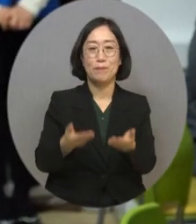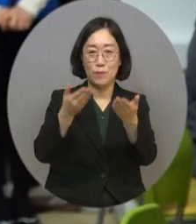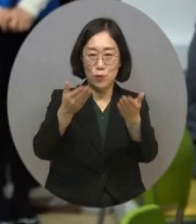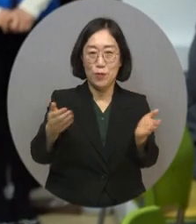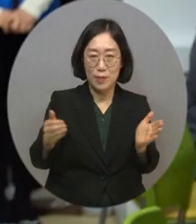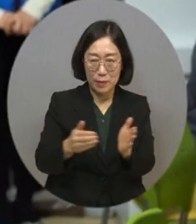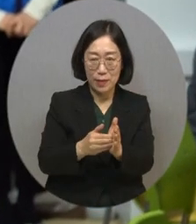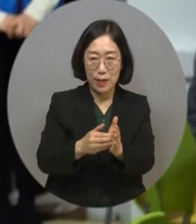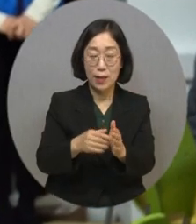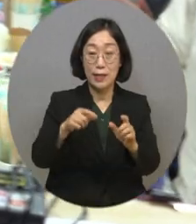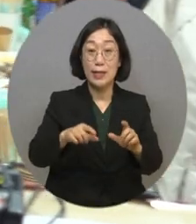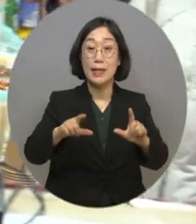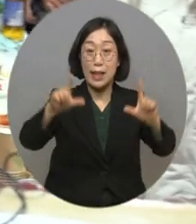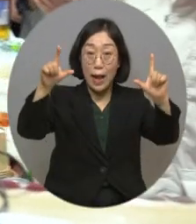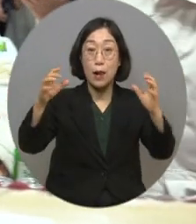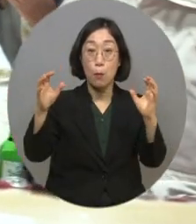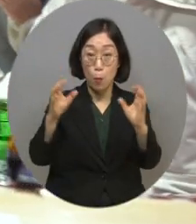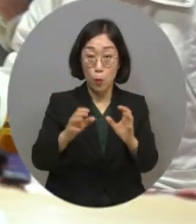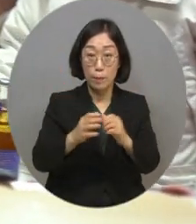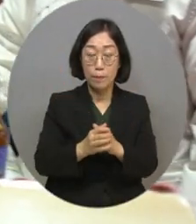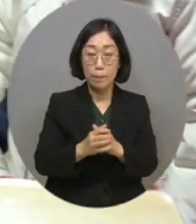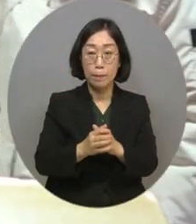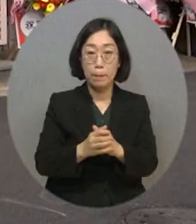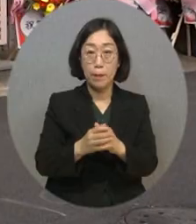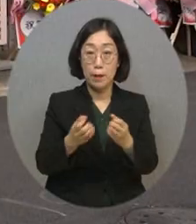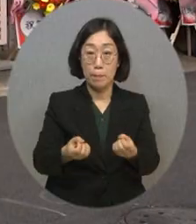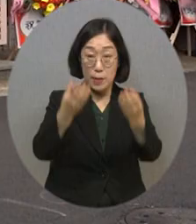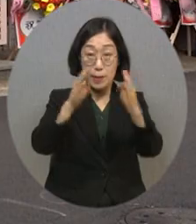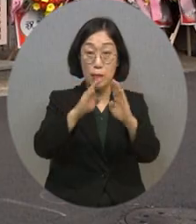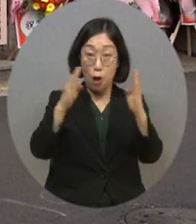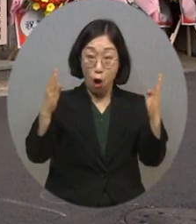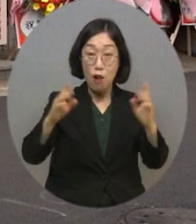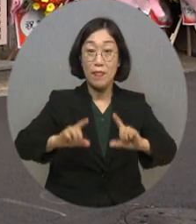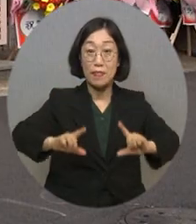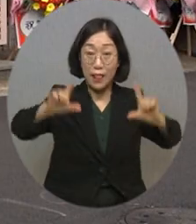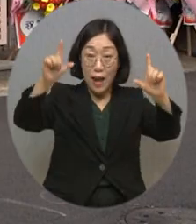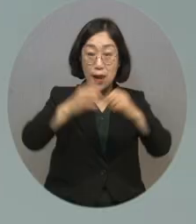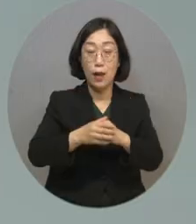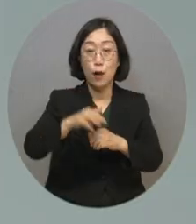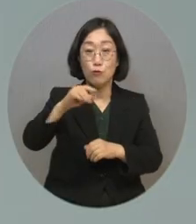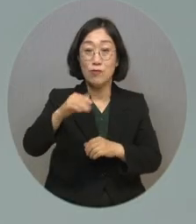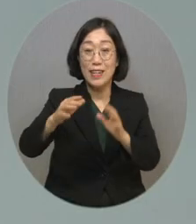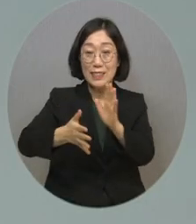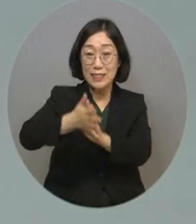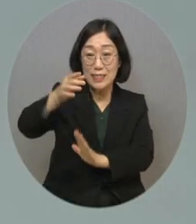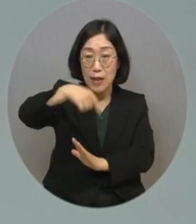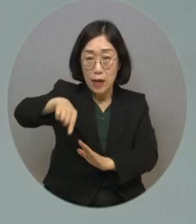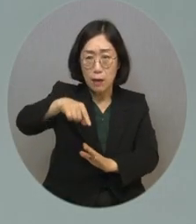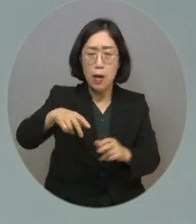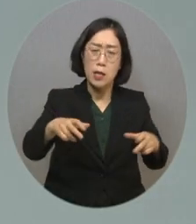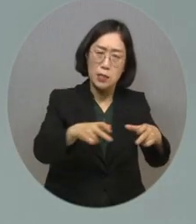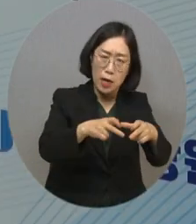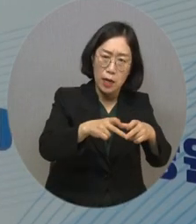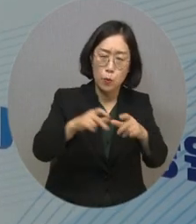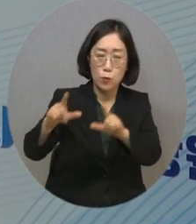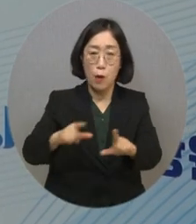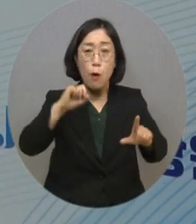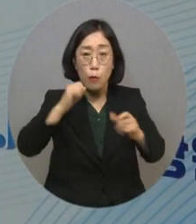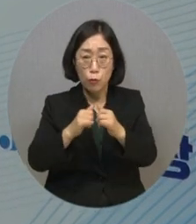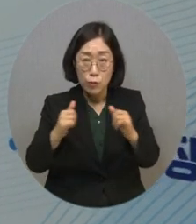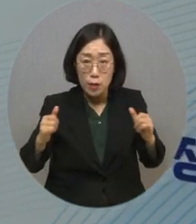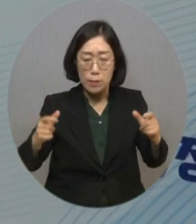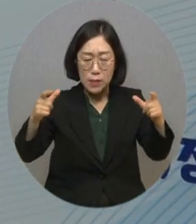이번 사단법인 전북장애인정보문화협회 군산지회 개소식을 통해서 군산시의 소외계층과 장애인들이 지역사회에 한 발짝